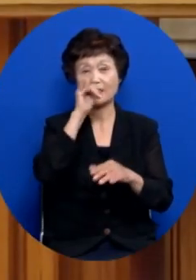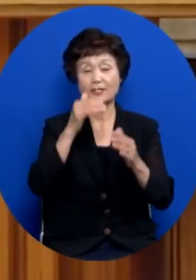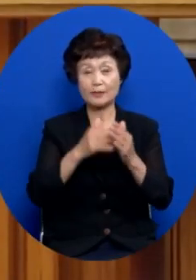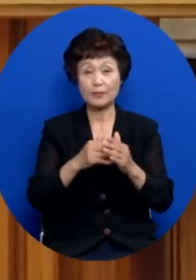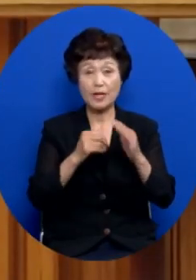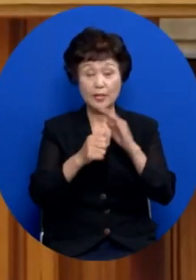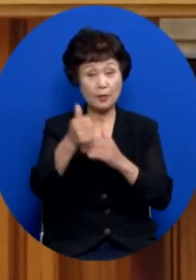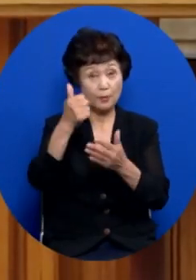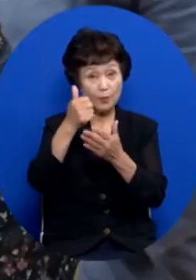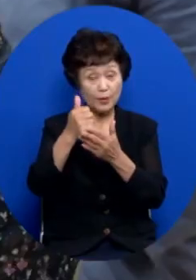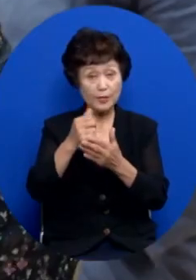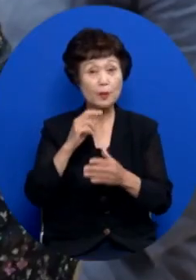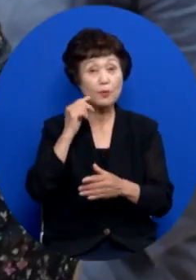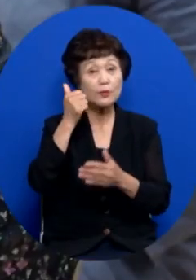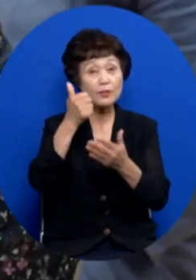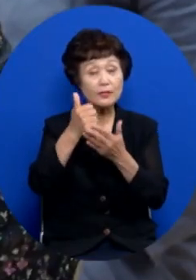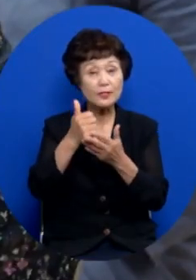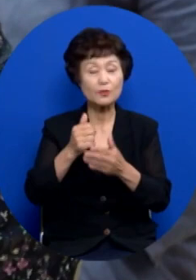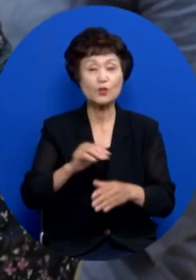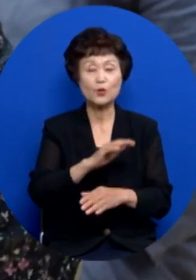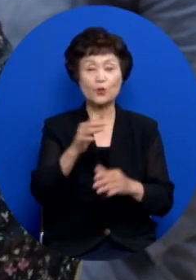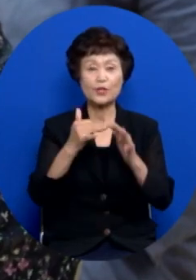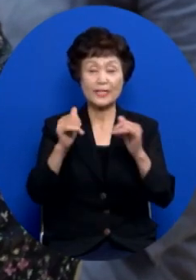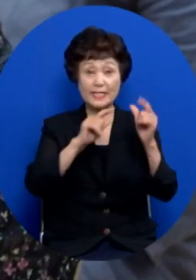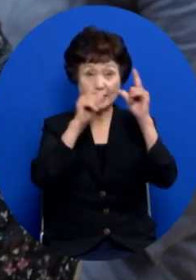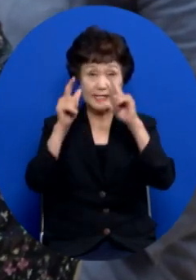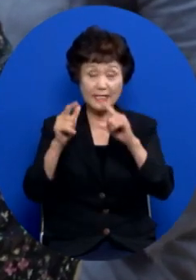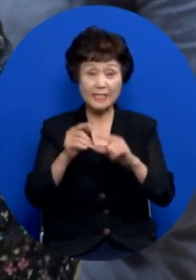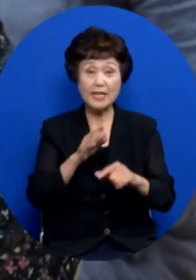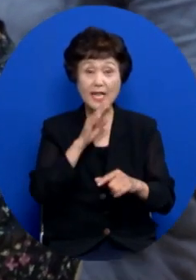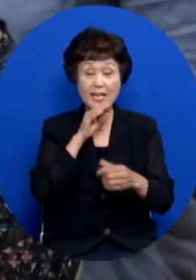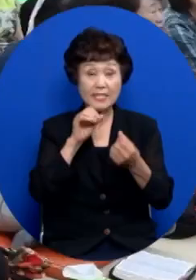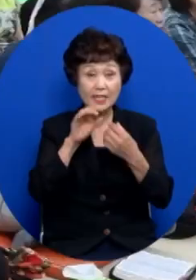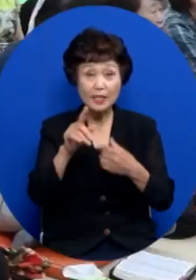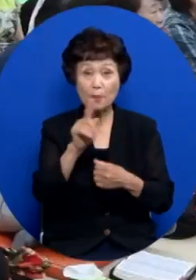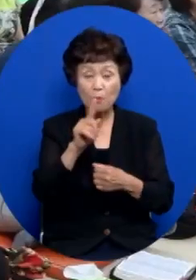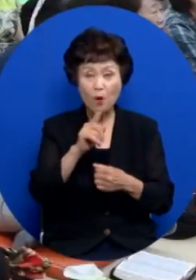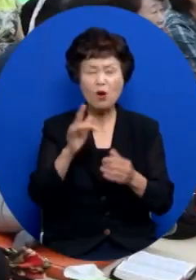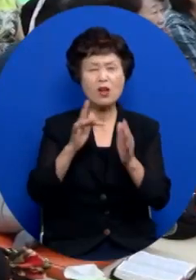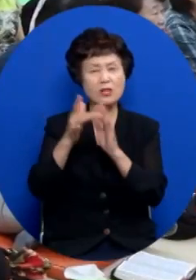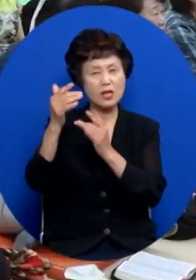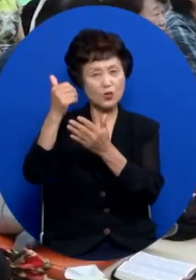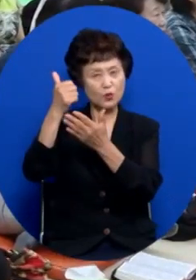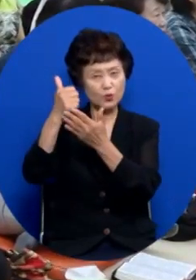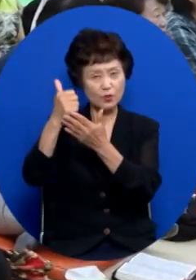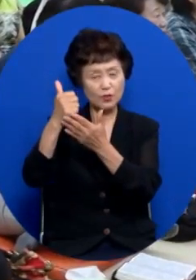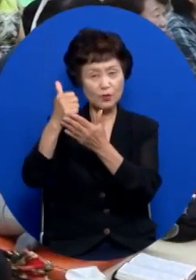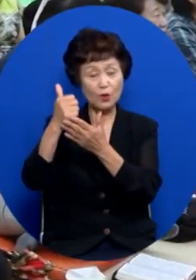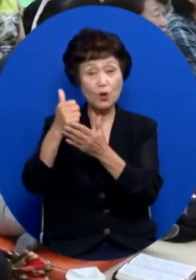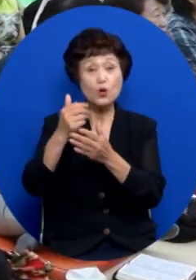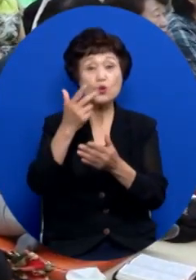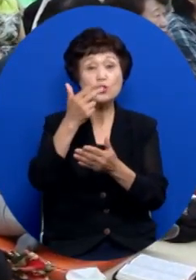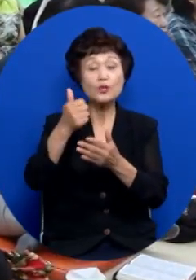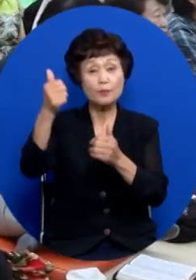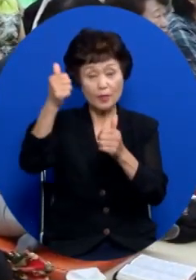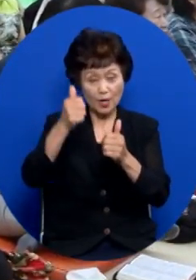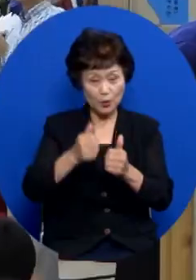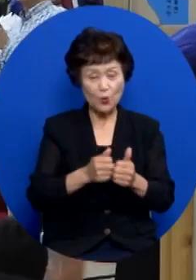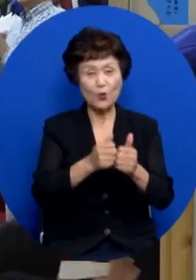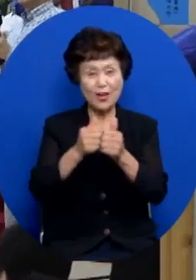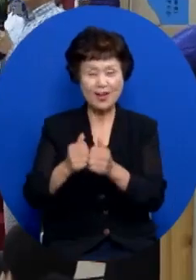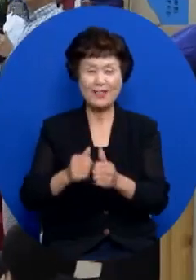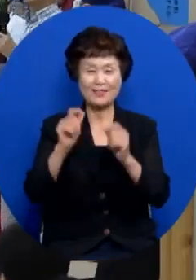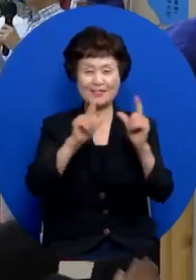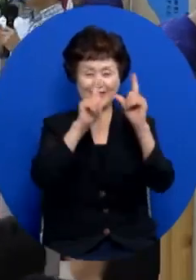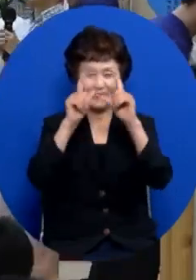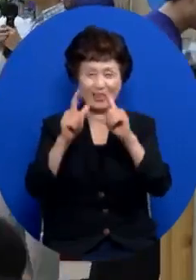대표회장 송한철 목사는 우리 인생의 정답은 오직 예수 그리스도라며 주님과 동행하는 삶을 강조했습니다